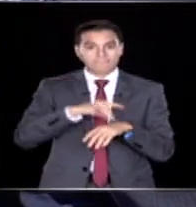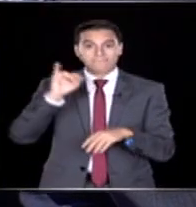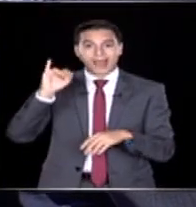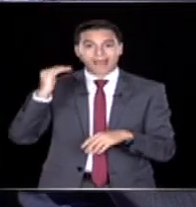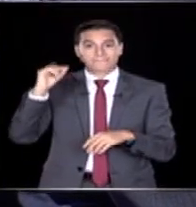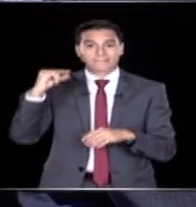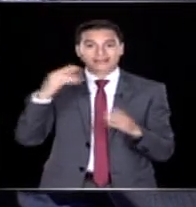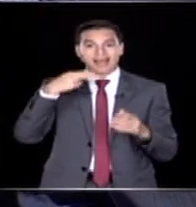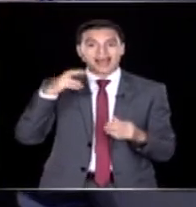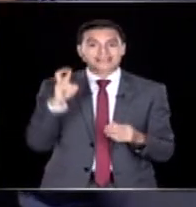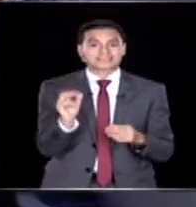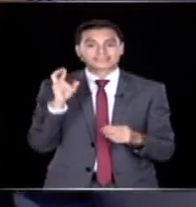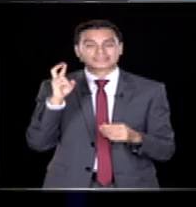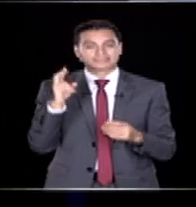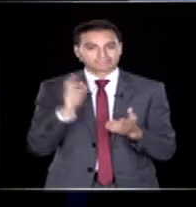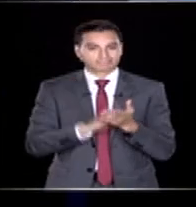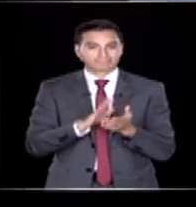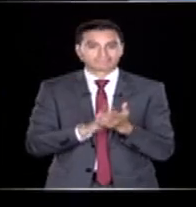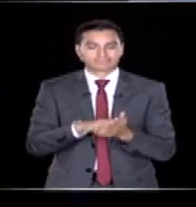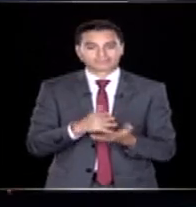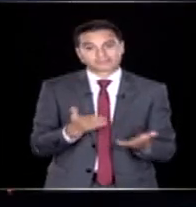محمد عزيز، نحييه كلنا.